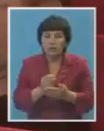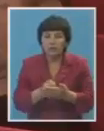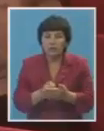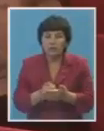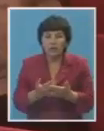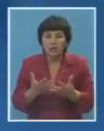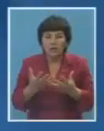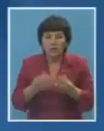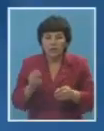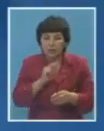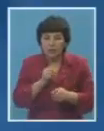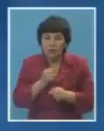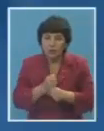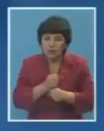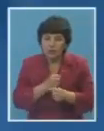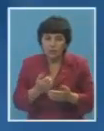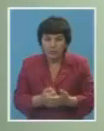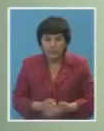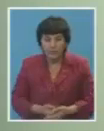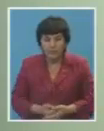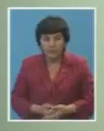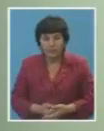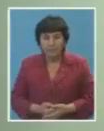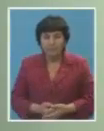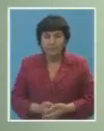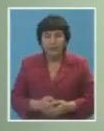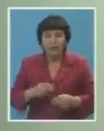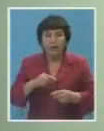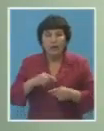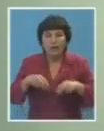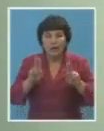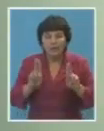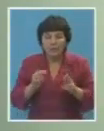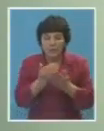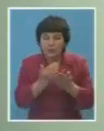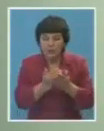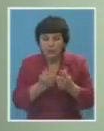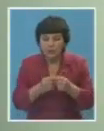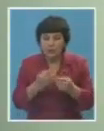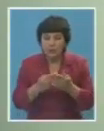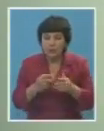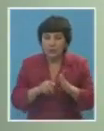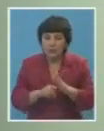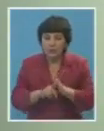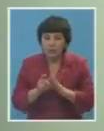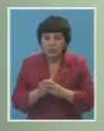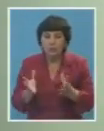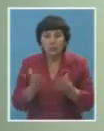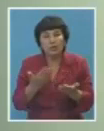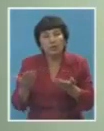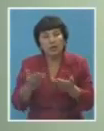Қазір жұмысқа орналастыру шаралары қолға алынған. Кәсіптік бағдар бойынша жұмыс істейміз. біз карантине түскеннен бастап, олардың